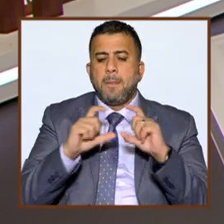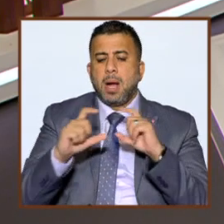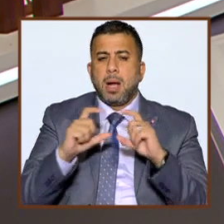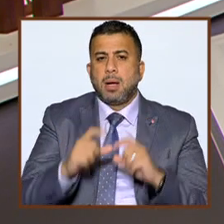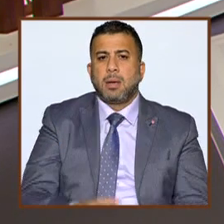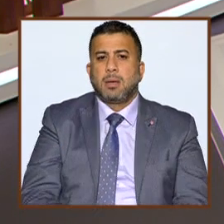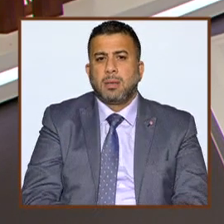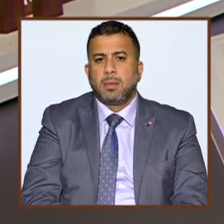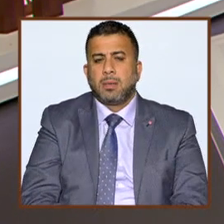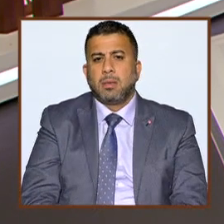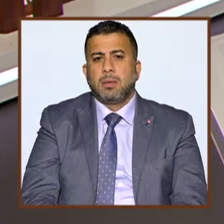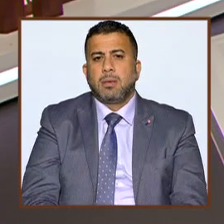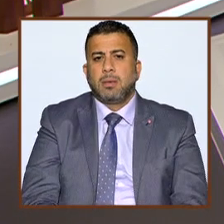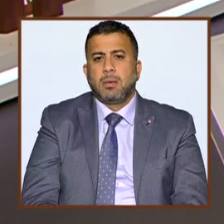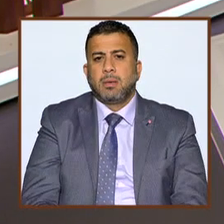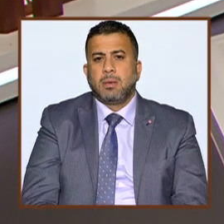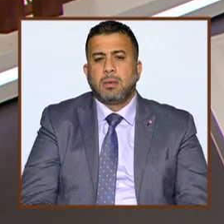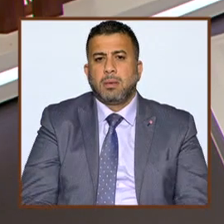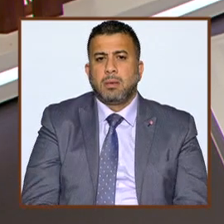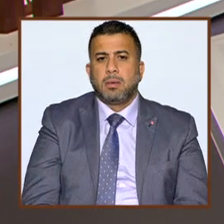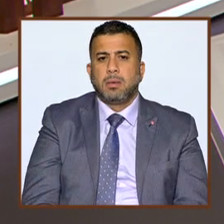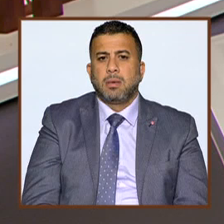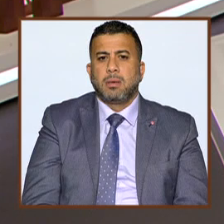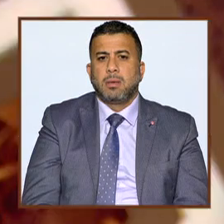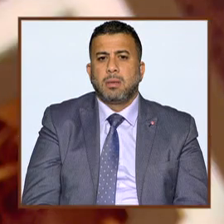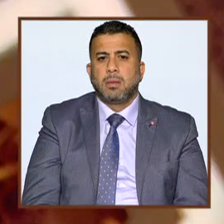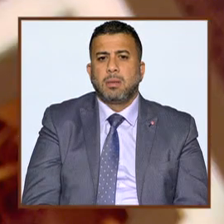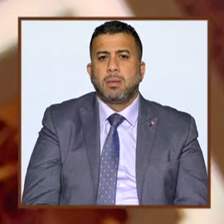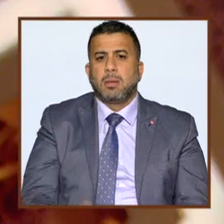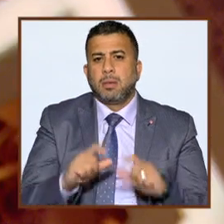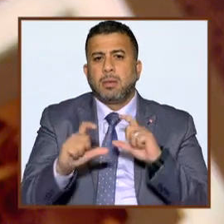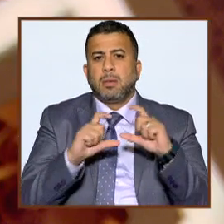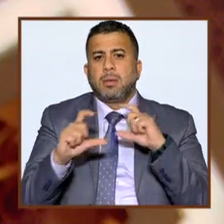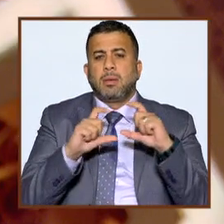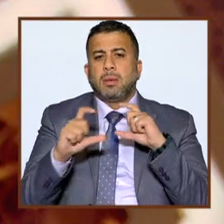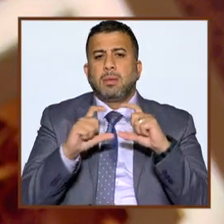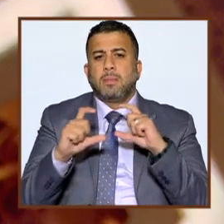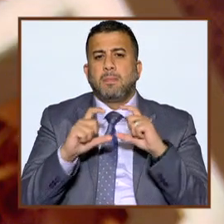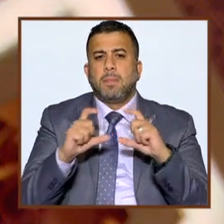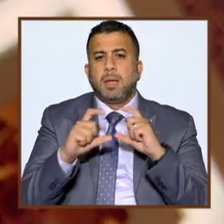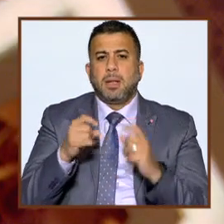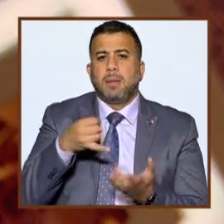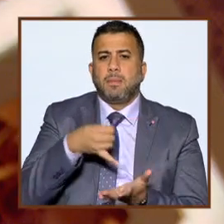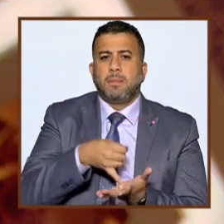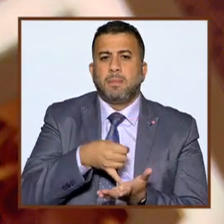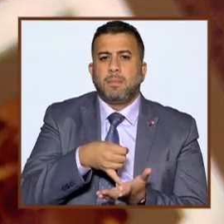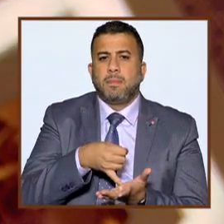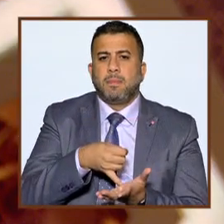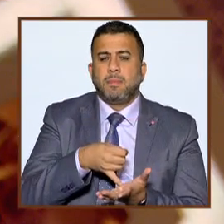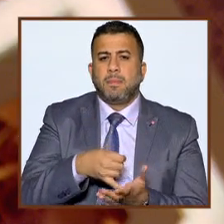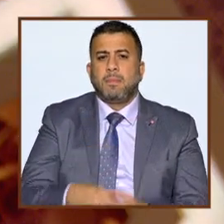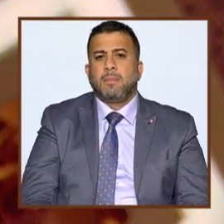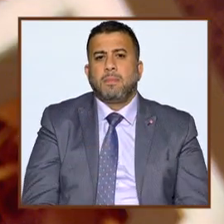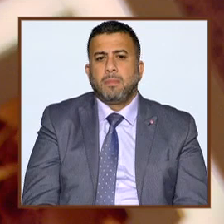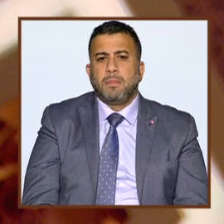شيخ؟ المصرف الإسلامي؟ ها؟ المصرف الإسلامي؟ البنك المركزي حق المملكة. أيوة، وشغله